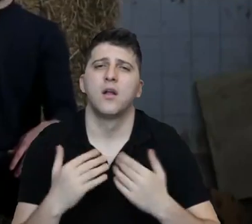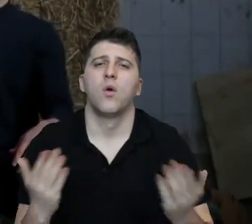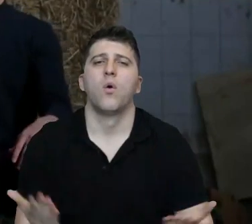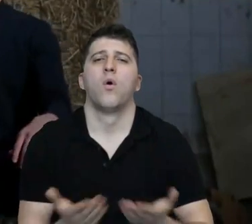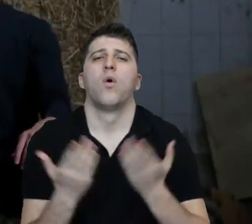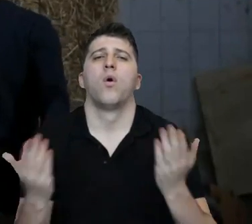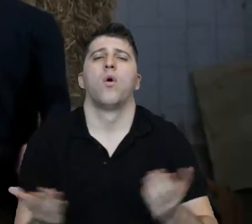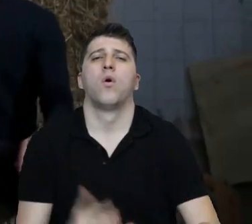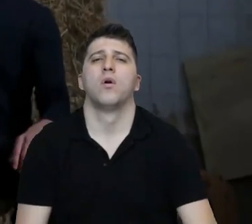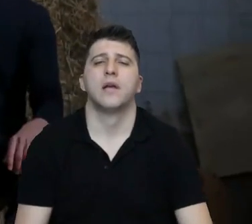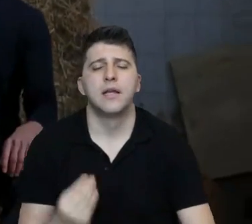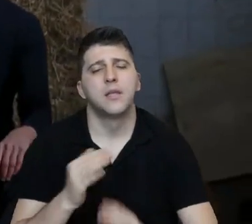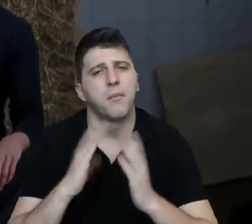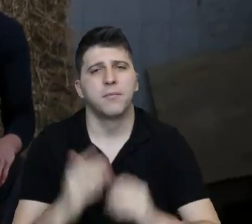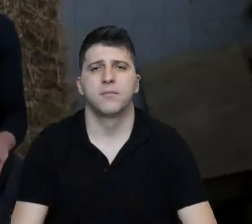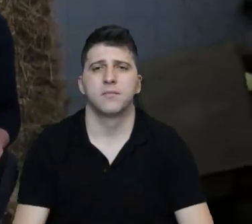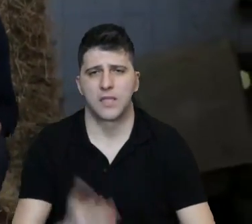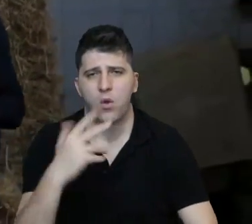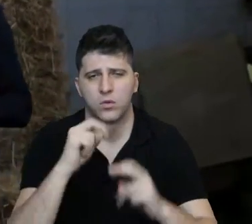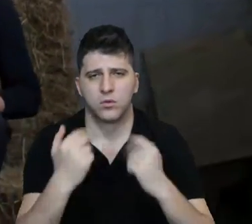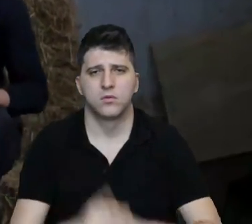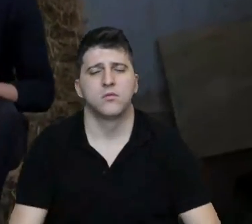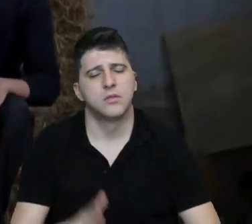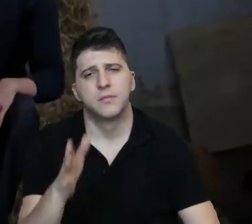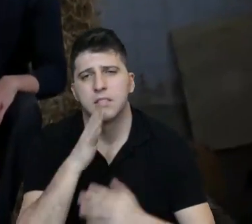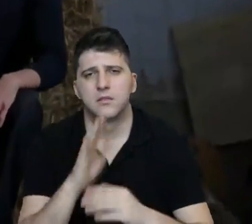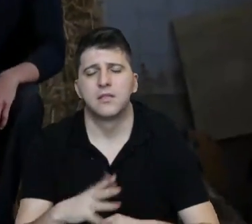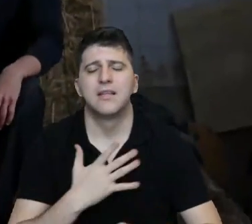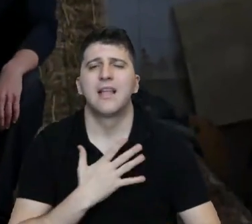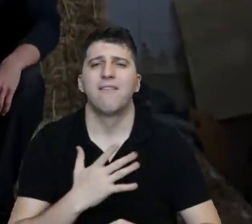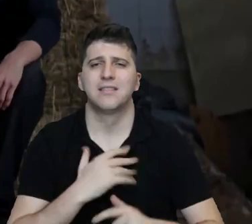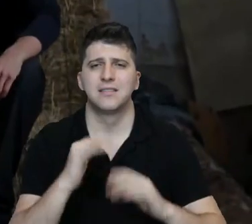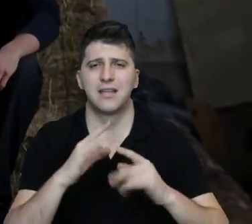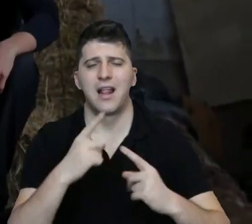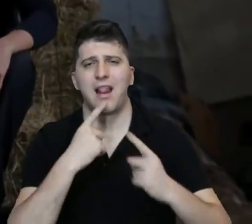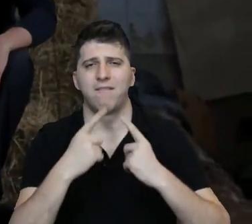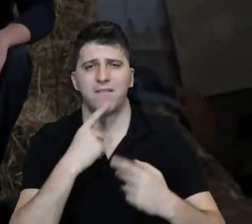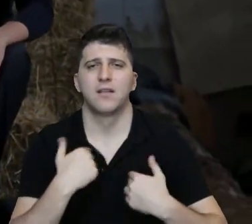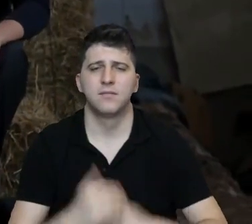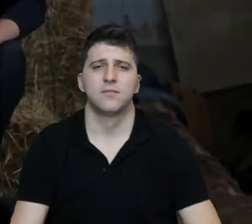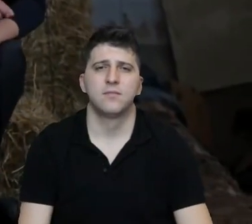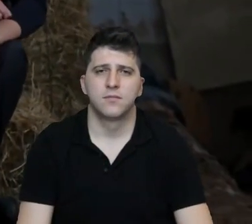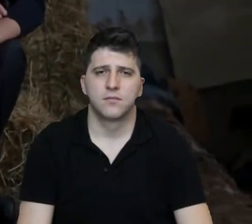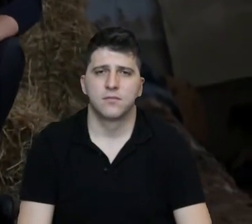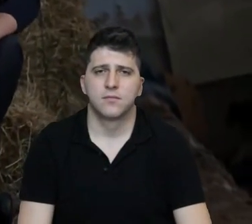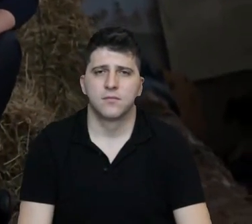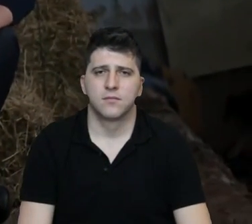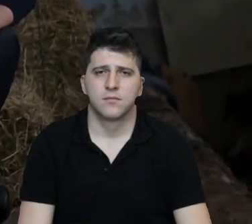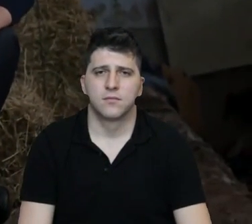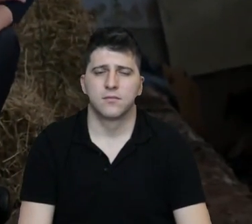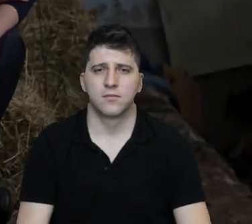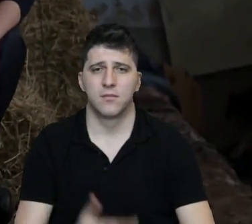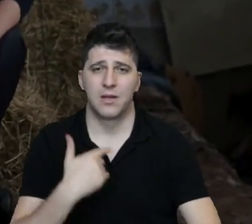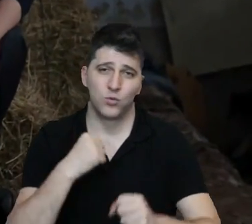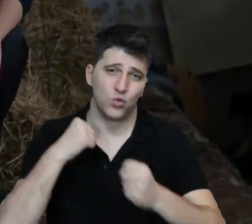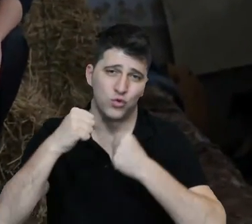Oho! İyi, tamam hadi. Gel otur. Soluklanalım biraz, iki çift laf edelim. Yanına oturdu. Genelde ben